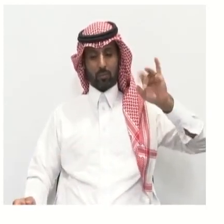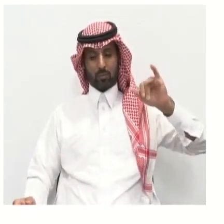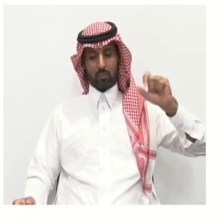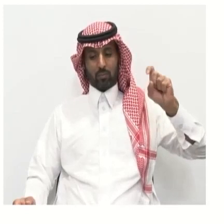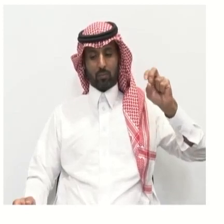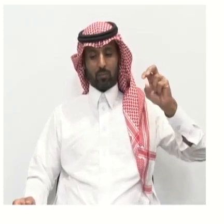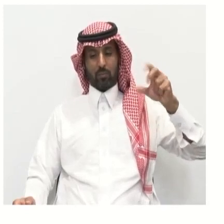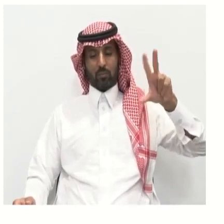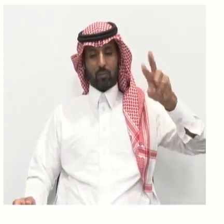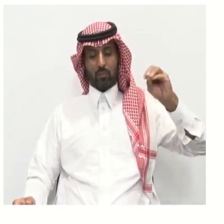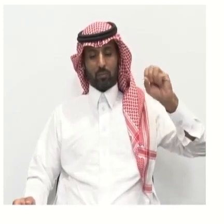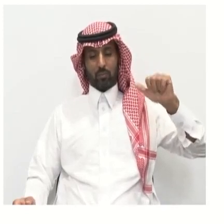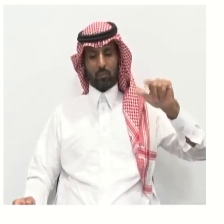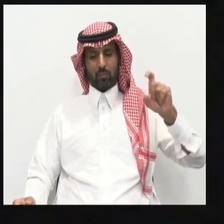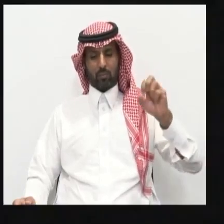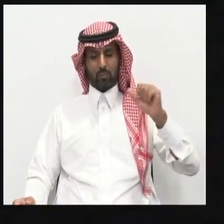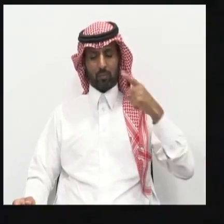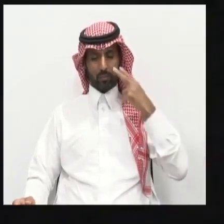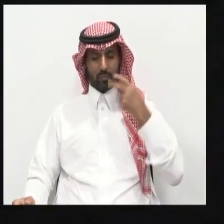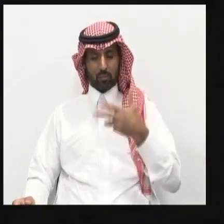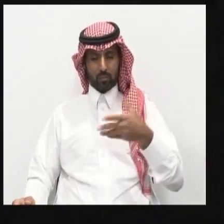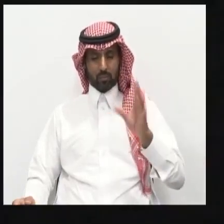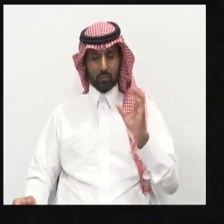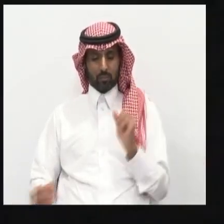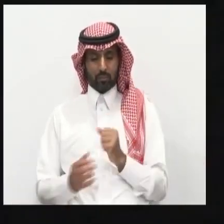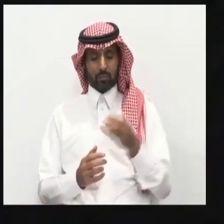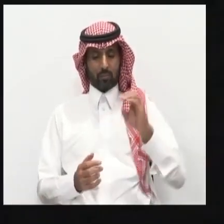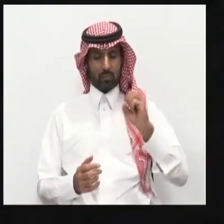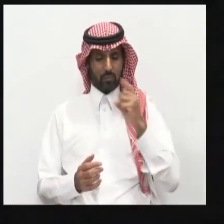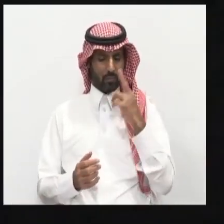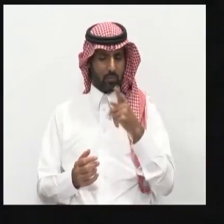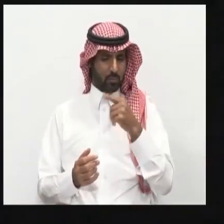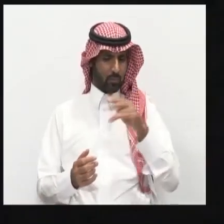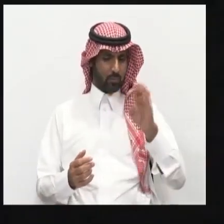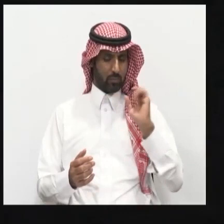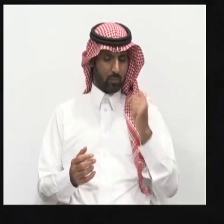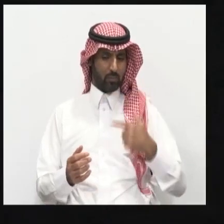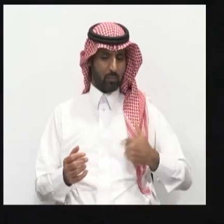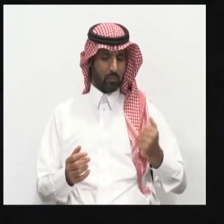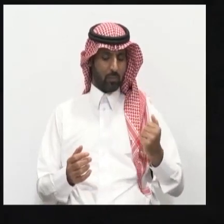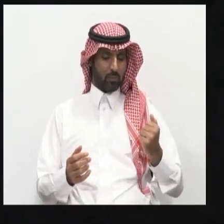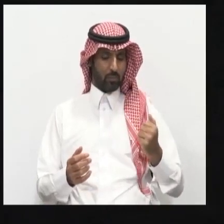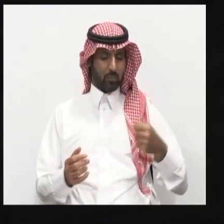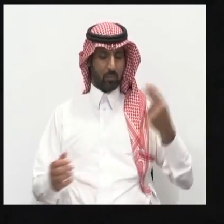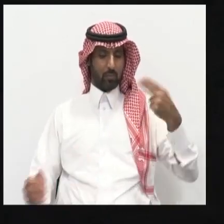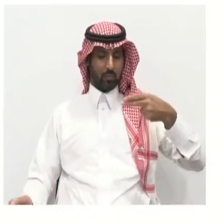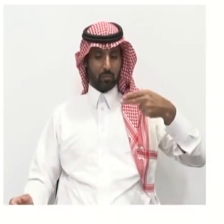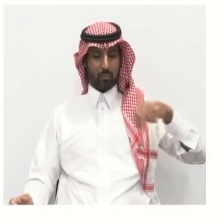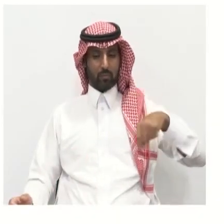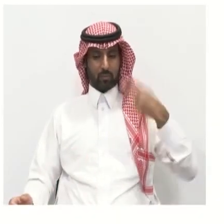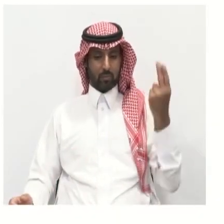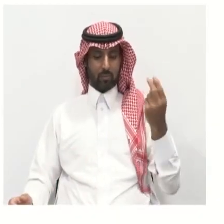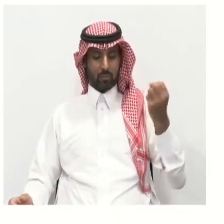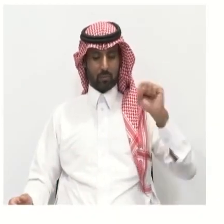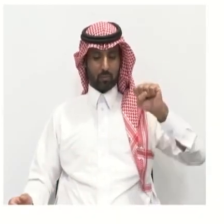الهيدروجين او سيانيد الهيدروجين او ثاني اكسيد الكربون هنا معطيك الصيغه وعطيك الاسم الاتش 2